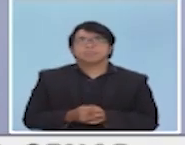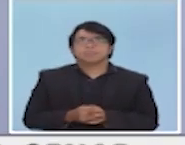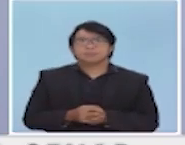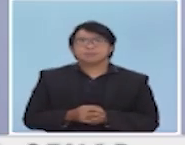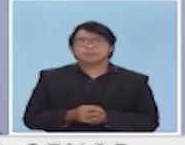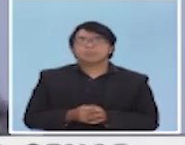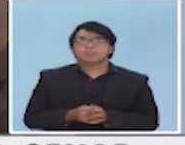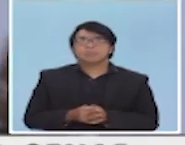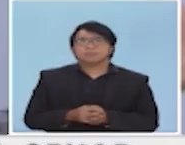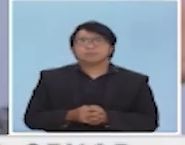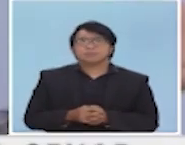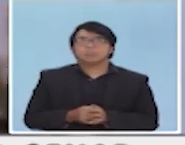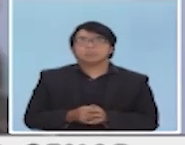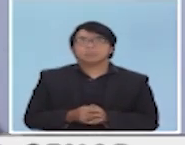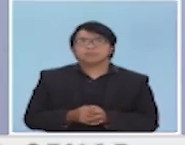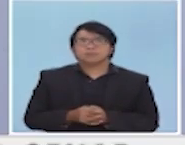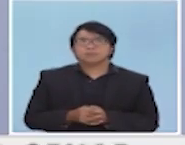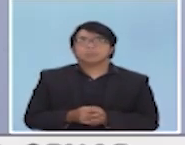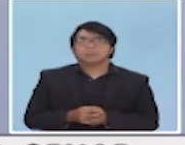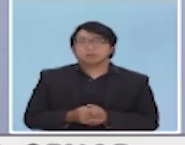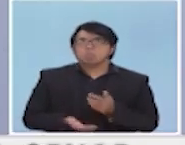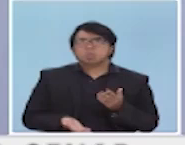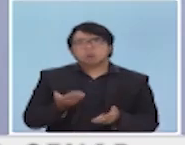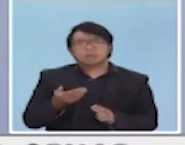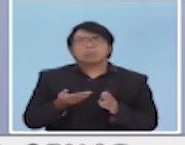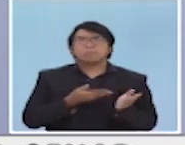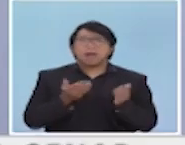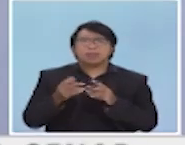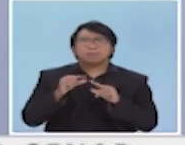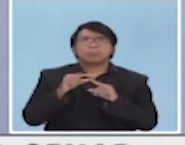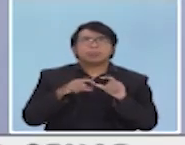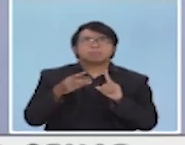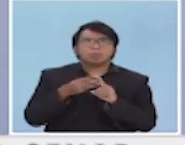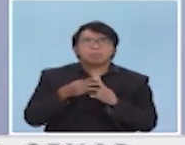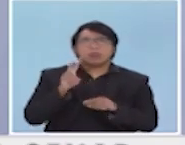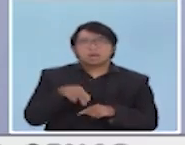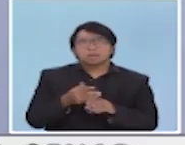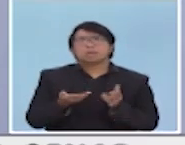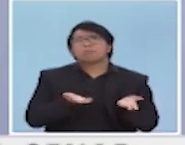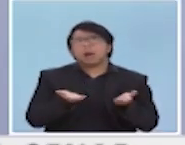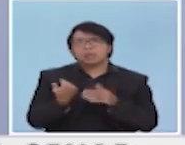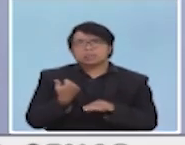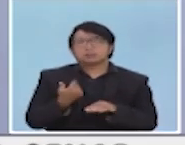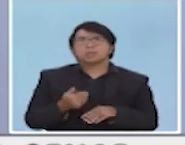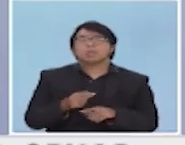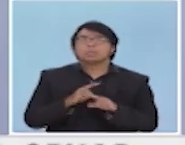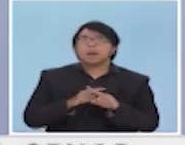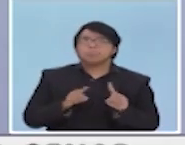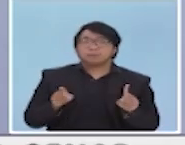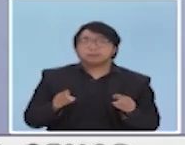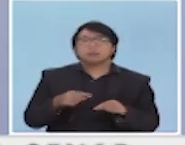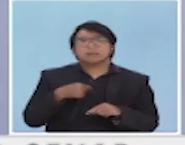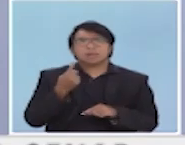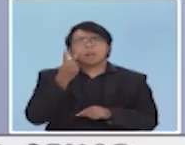brake policy, kembali ke PSBB, menghentikan transisi. Jadi saat ini kita tidak